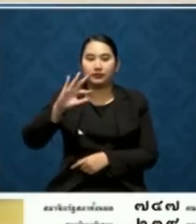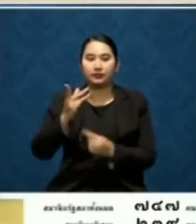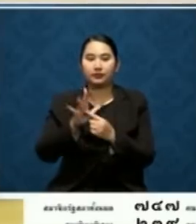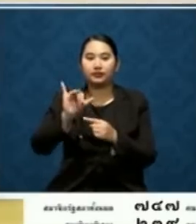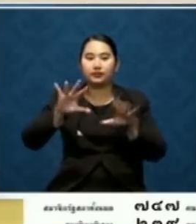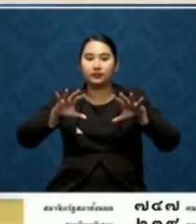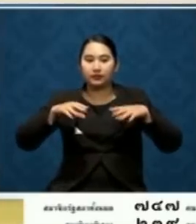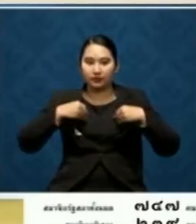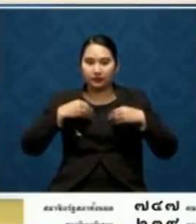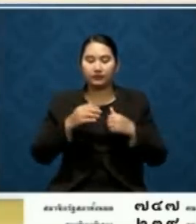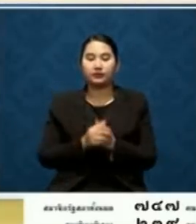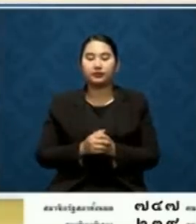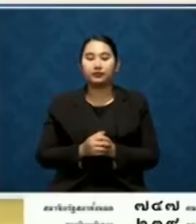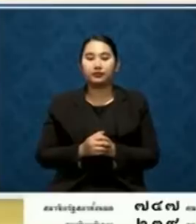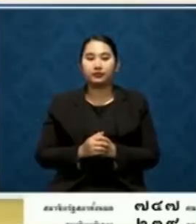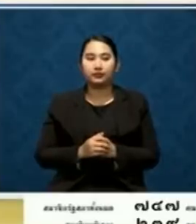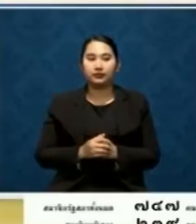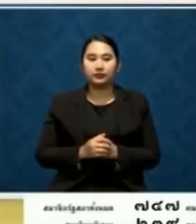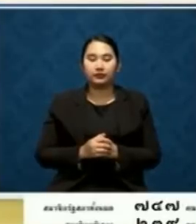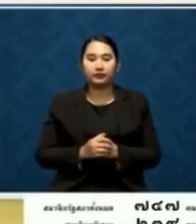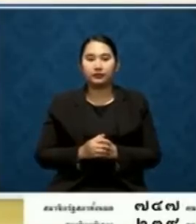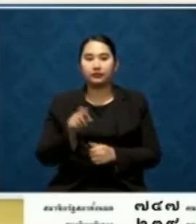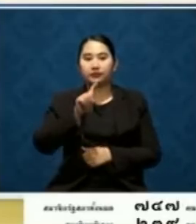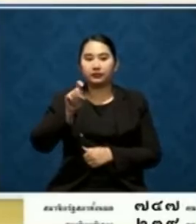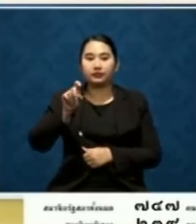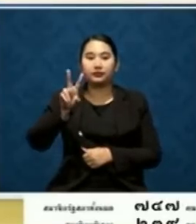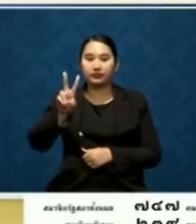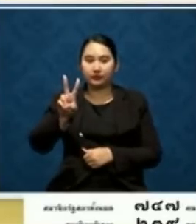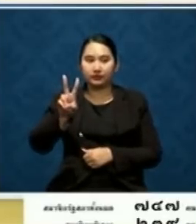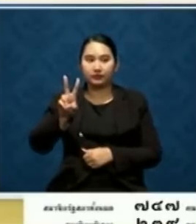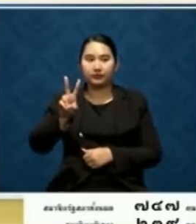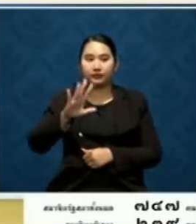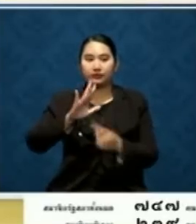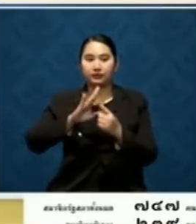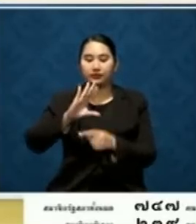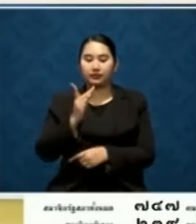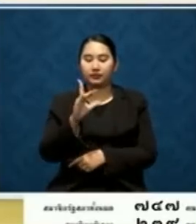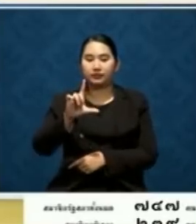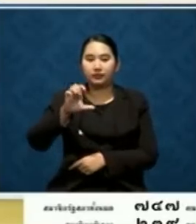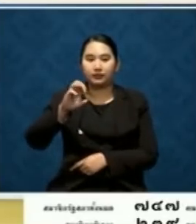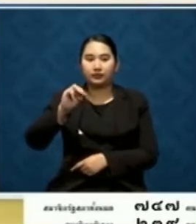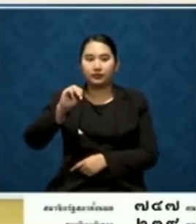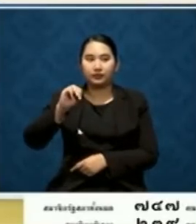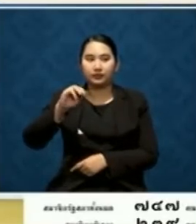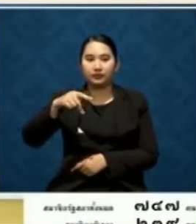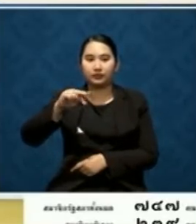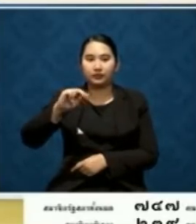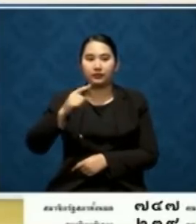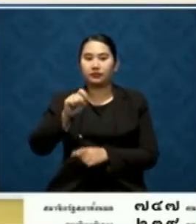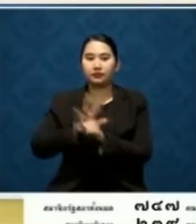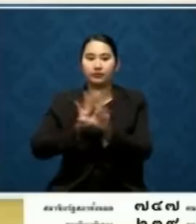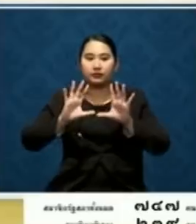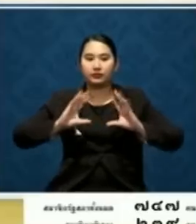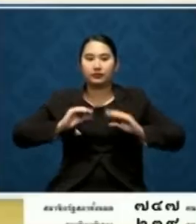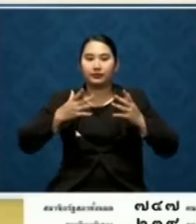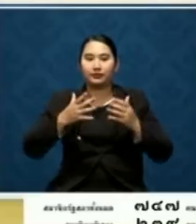หน้าที่นะครับแล้วก็อาจจะเป็นเรื่องการแสดงให้เห็นถึงการที่ยังสามารถควบคุมกำกับรัฐบาลที่จะเกิดขึ้นได้อยู